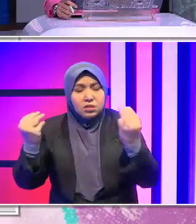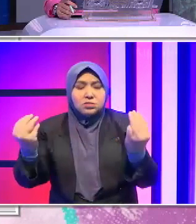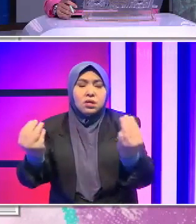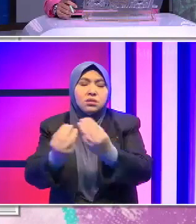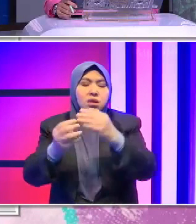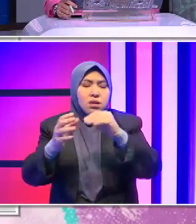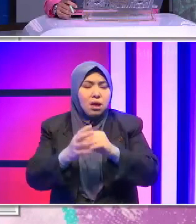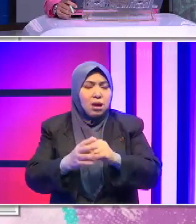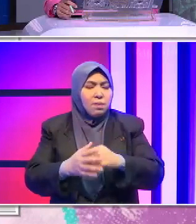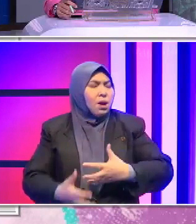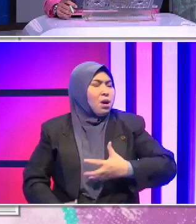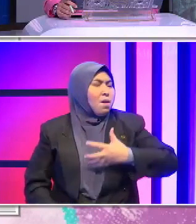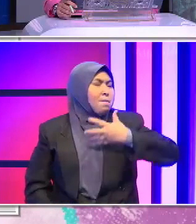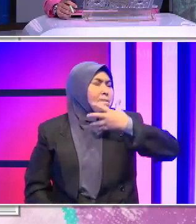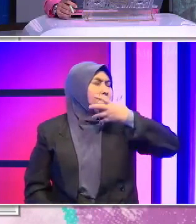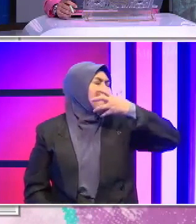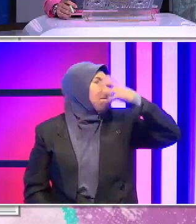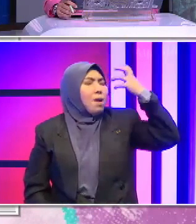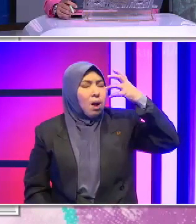فظن أن لن